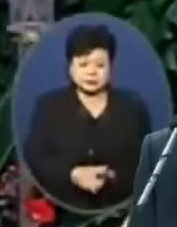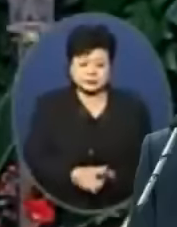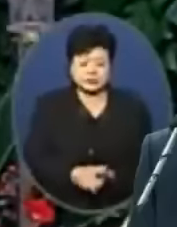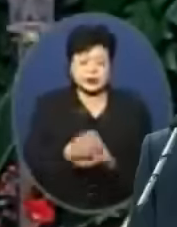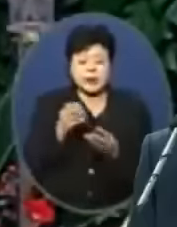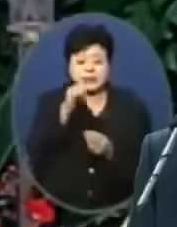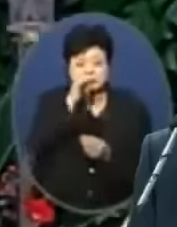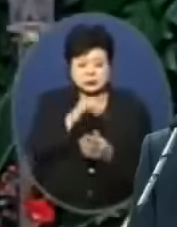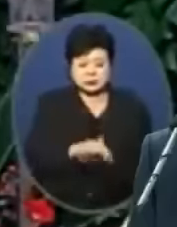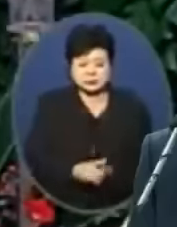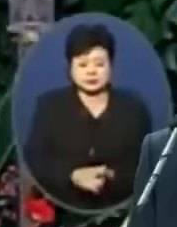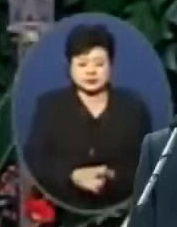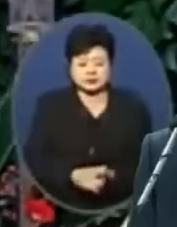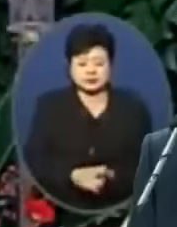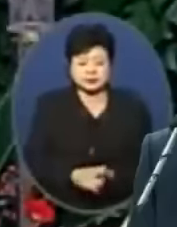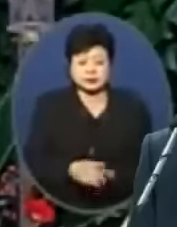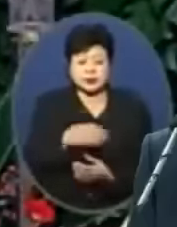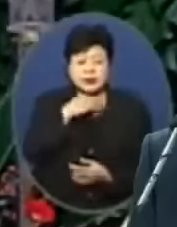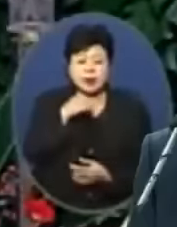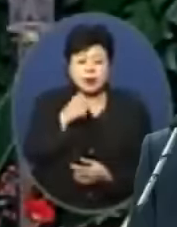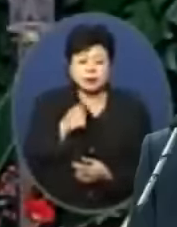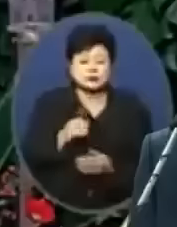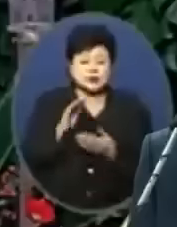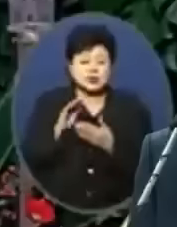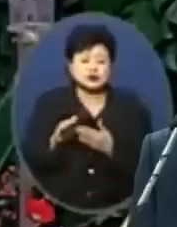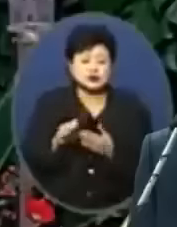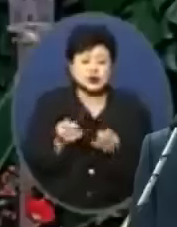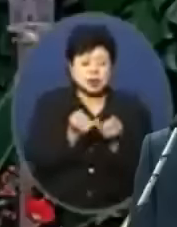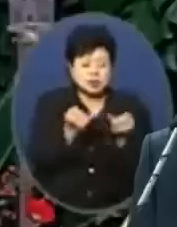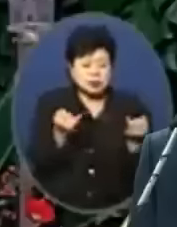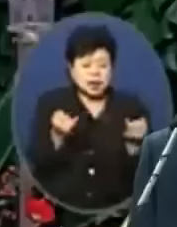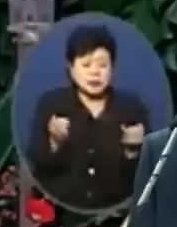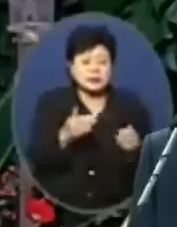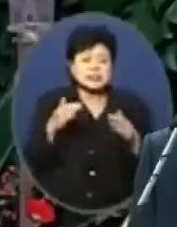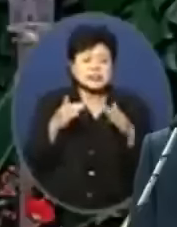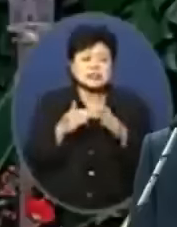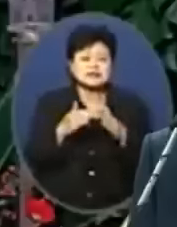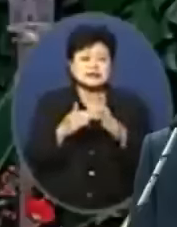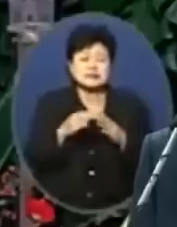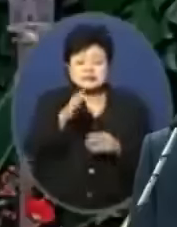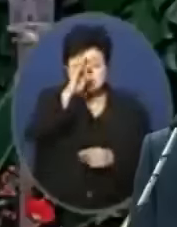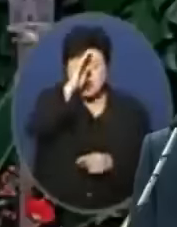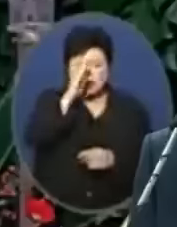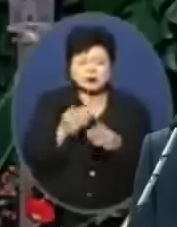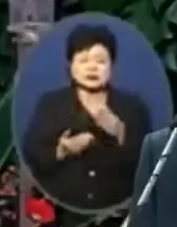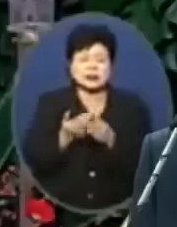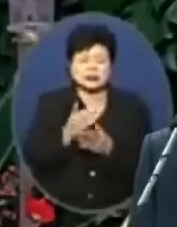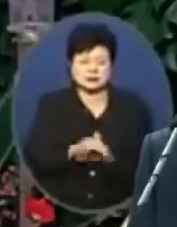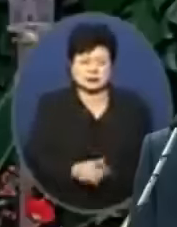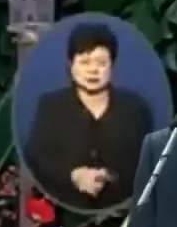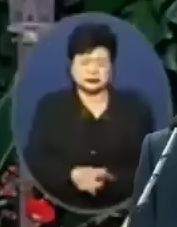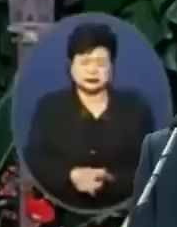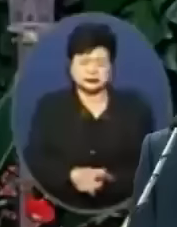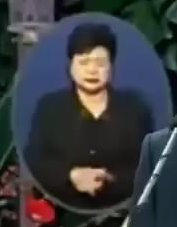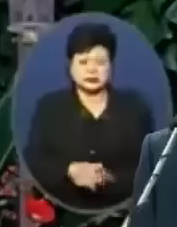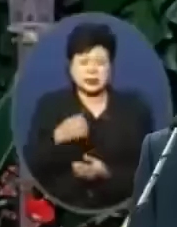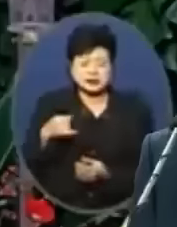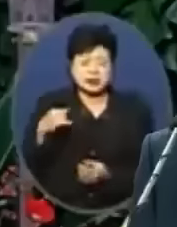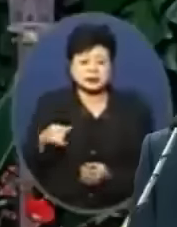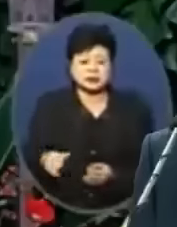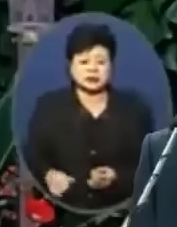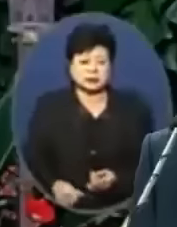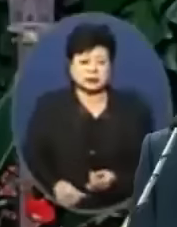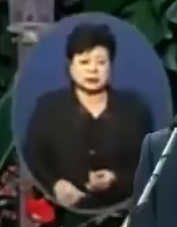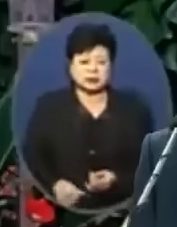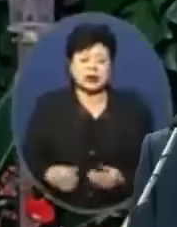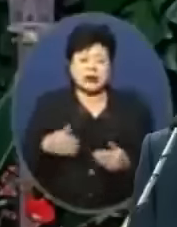많이 있습니다. 50대 이후의 여성들이 빈집 증후군을 많이 앓는데 자녀들을 다